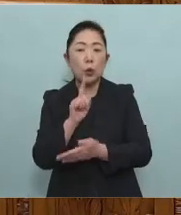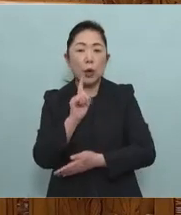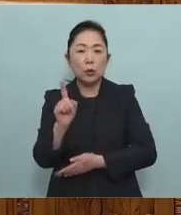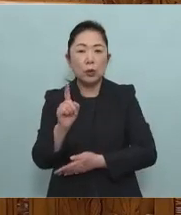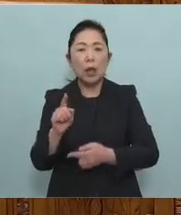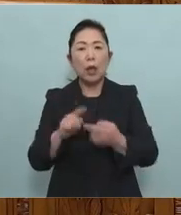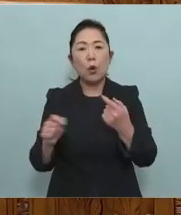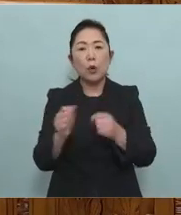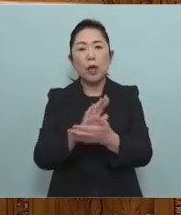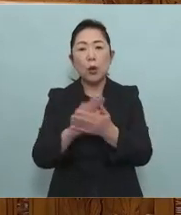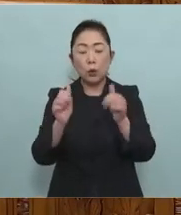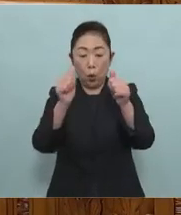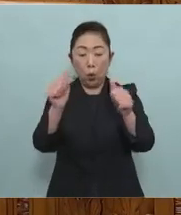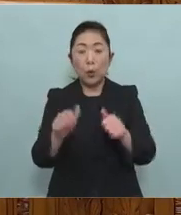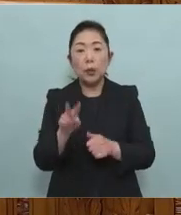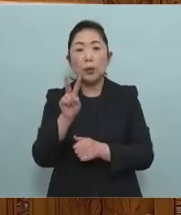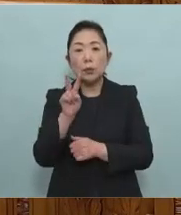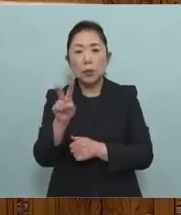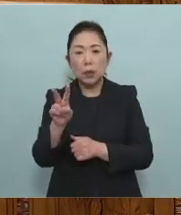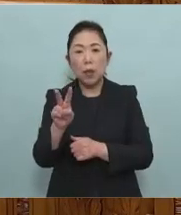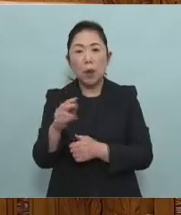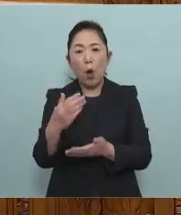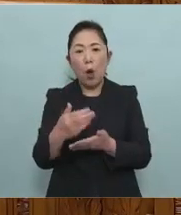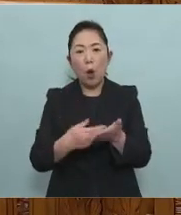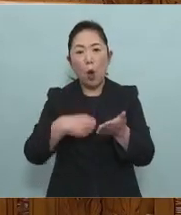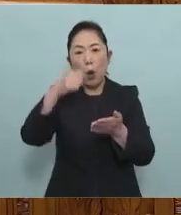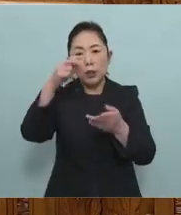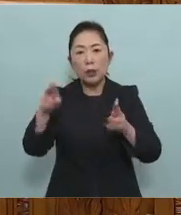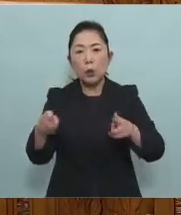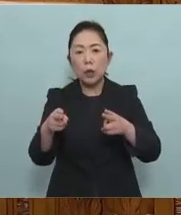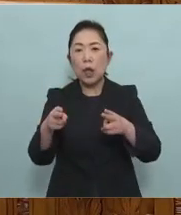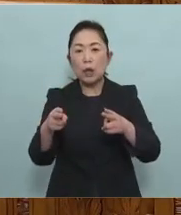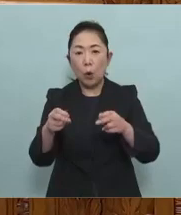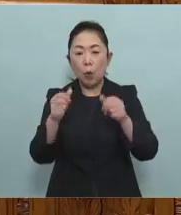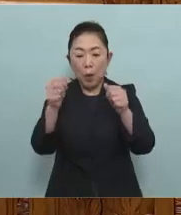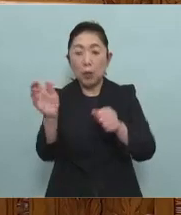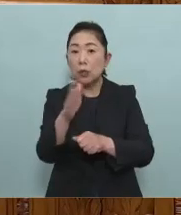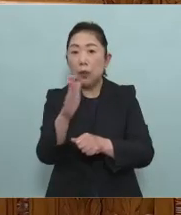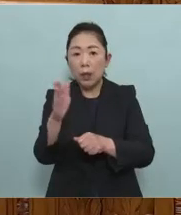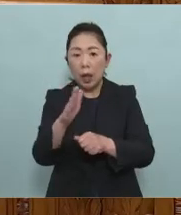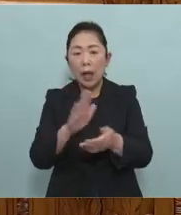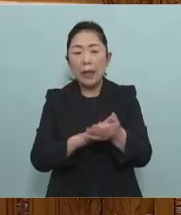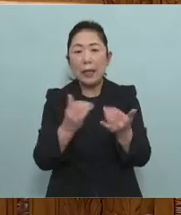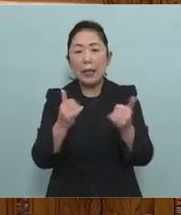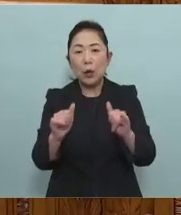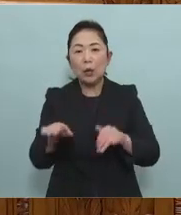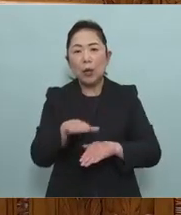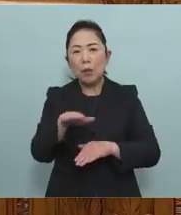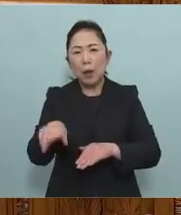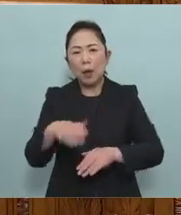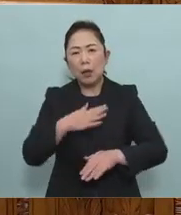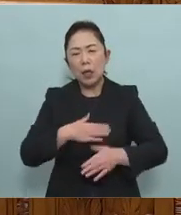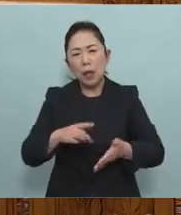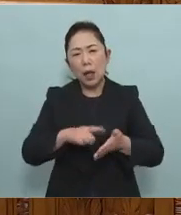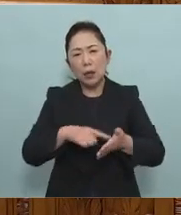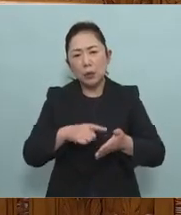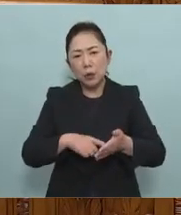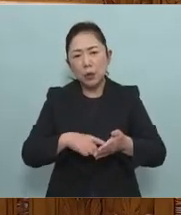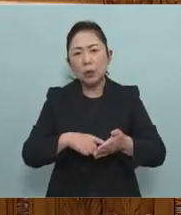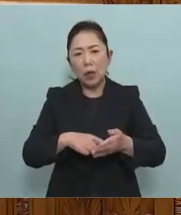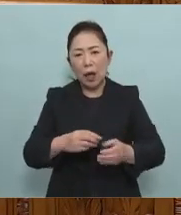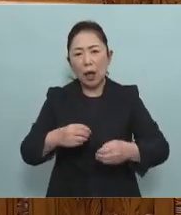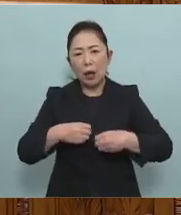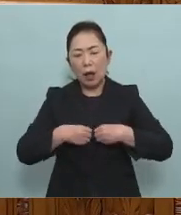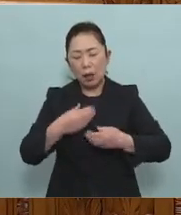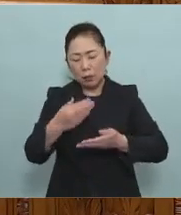働省のホームページを見ても、後遺症対応の専用ページすらなく、医療者や周囲の理解不足が患者をさらに苦しめ